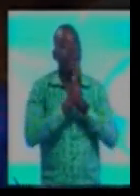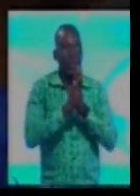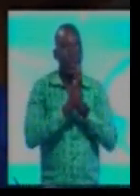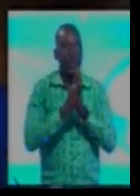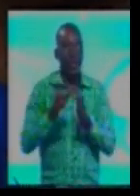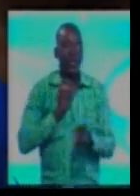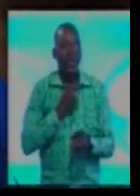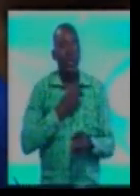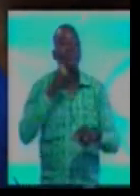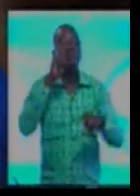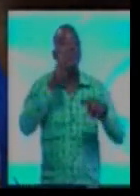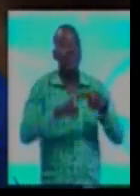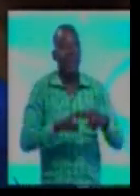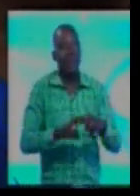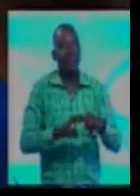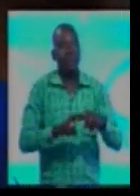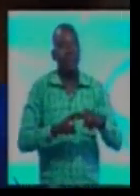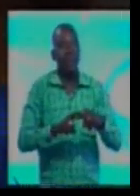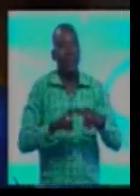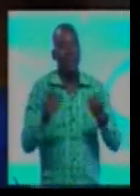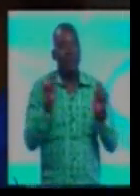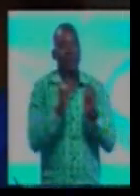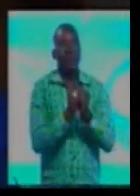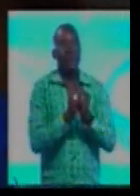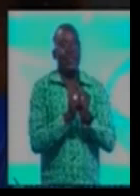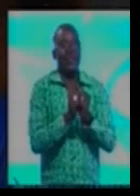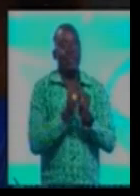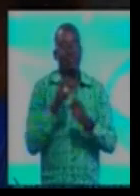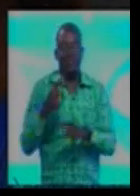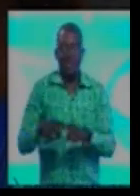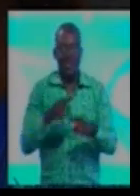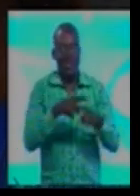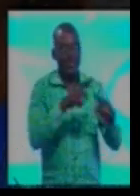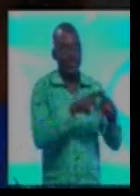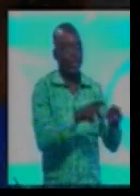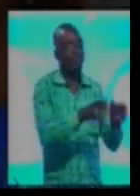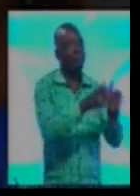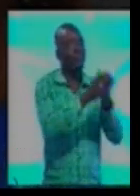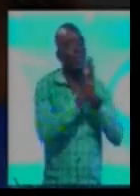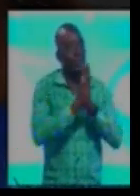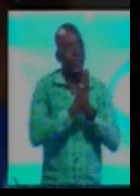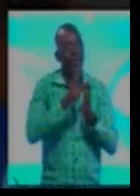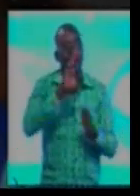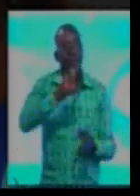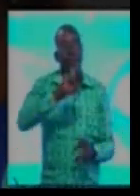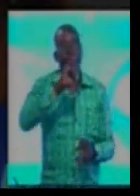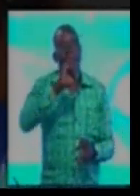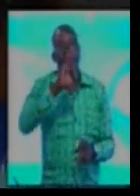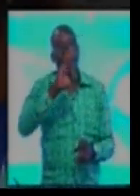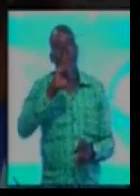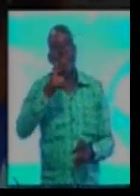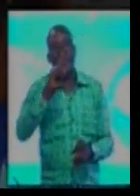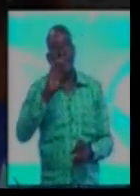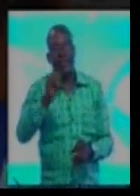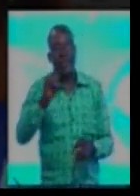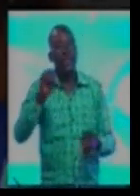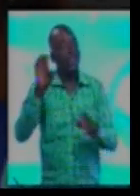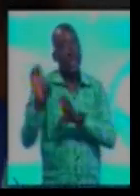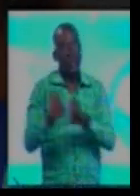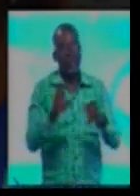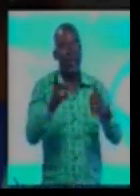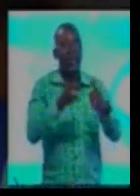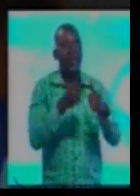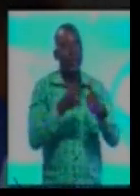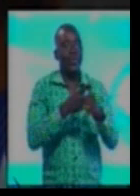nous retrouver dans une séance avec les différents négociateurs, notamment le MINEFIT qui a mené les premières discussions lors